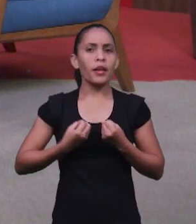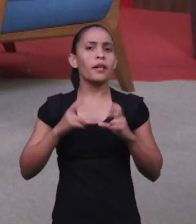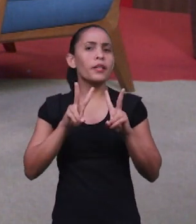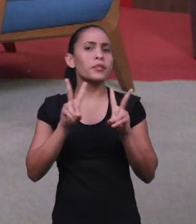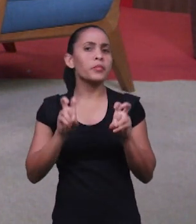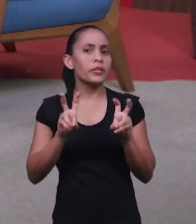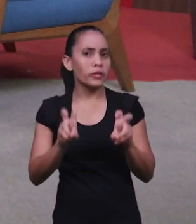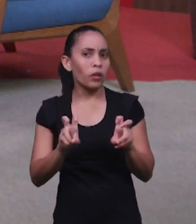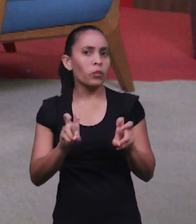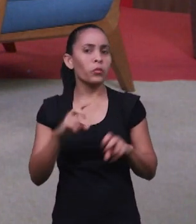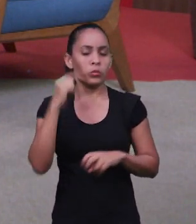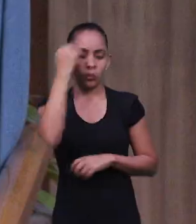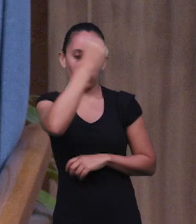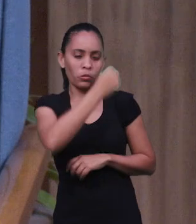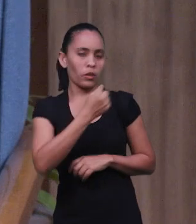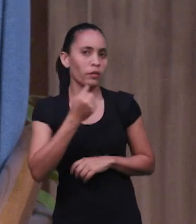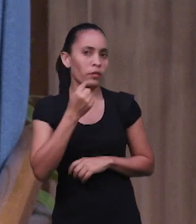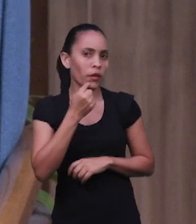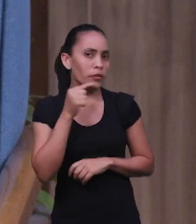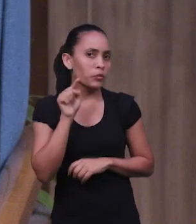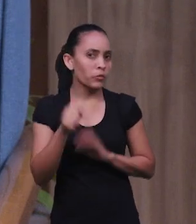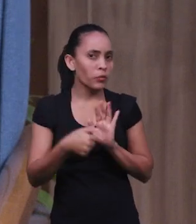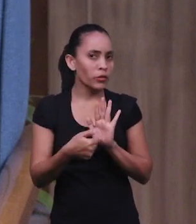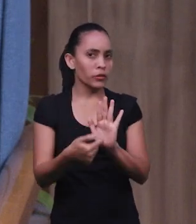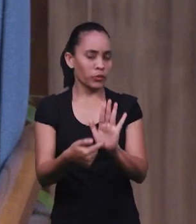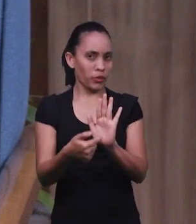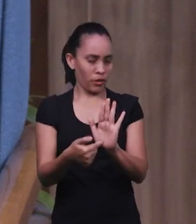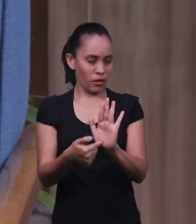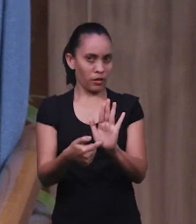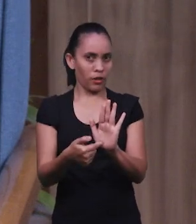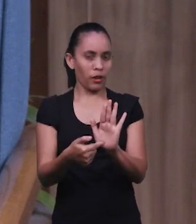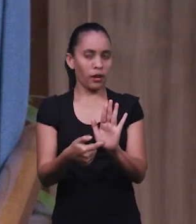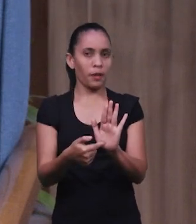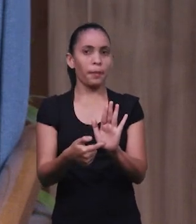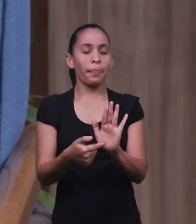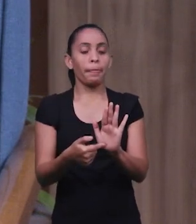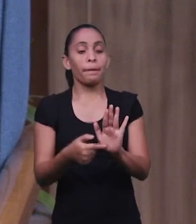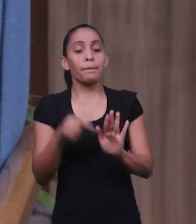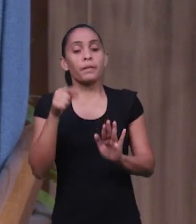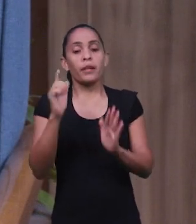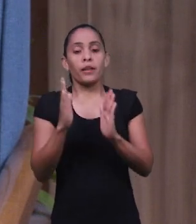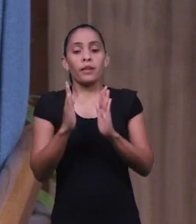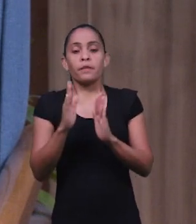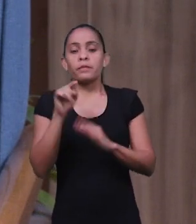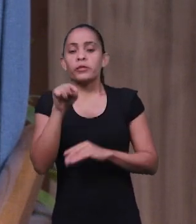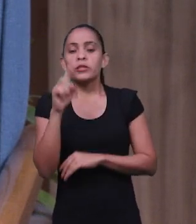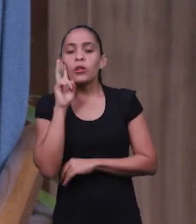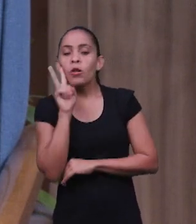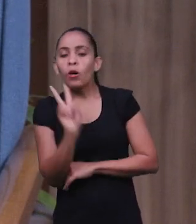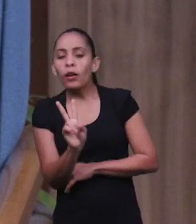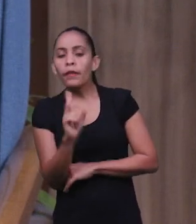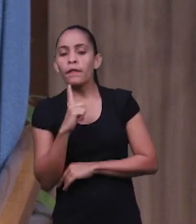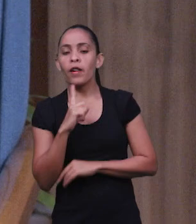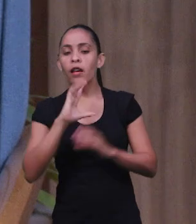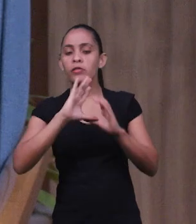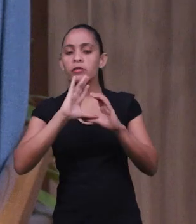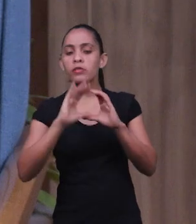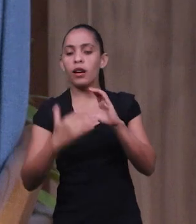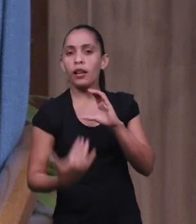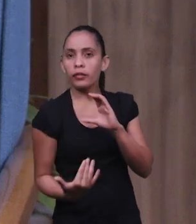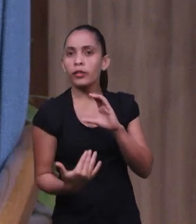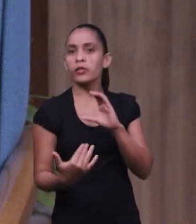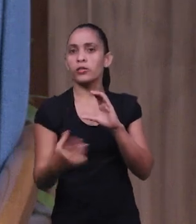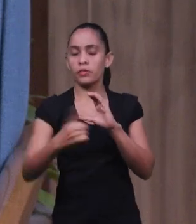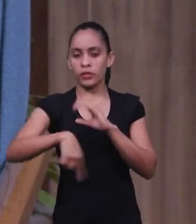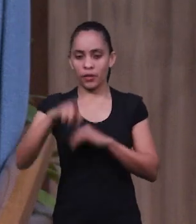l'expression du visage, c'est l'identité. L'Église est celle que vous regardez et vous voyez tout cela.